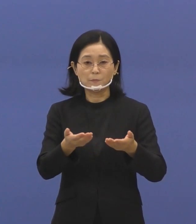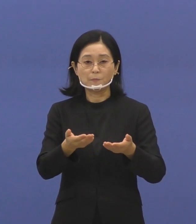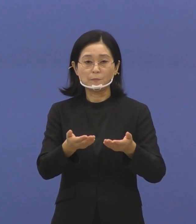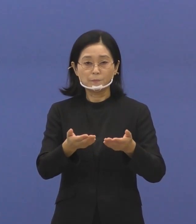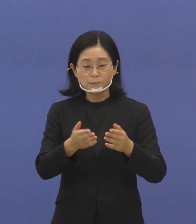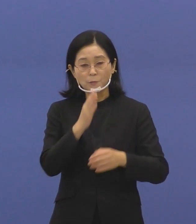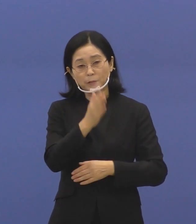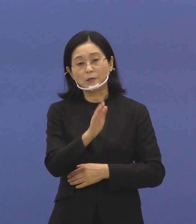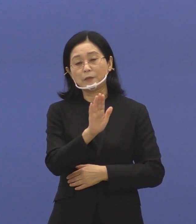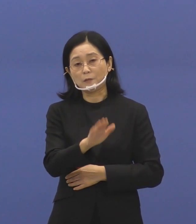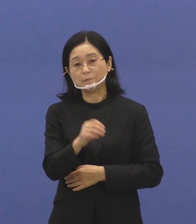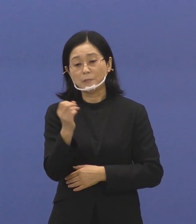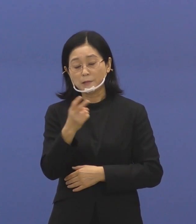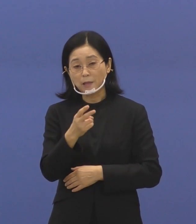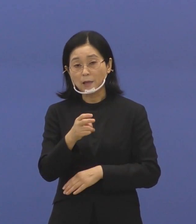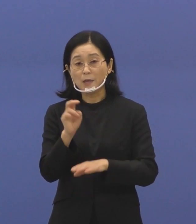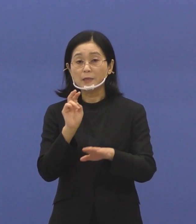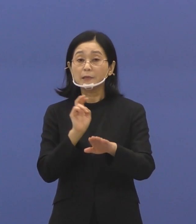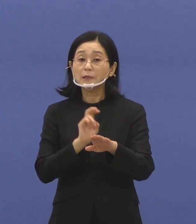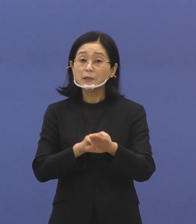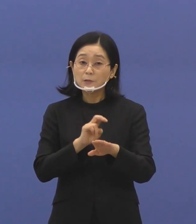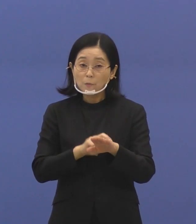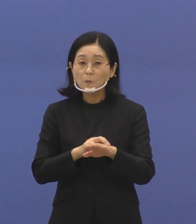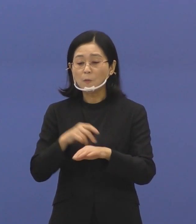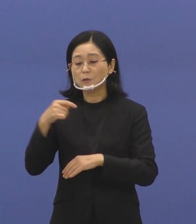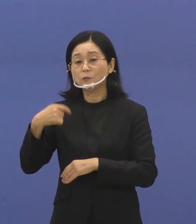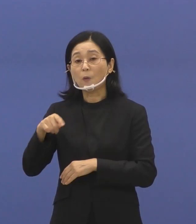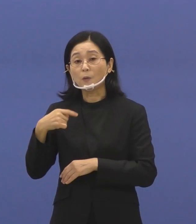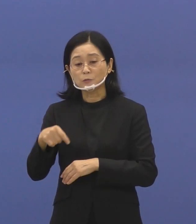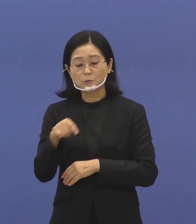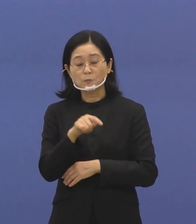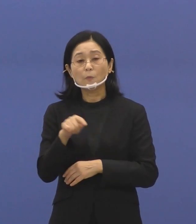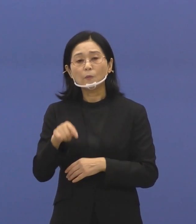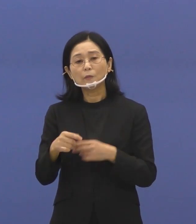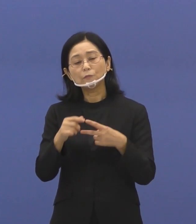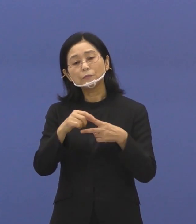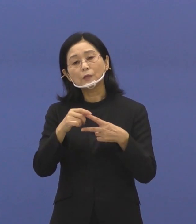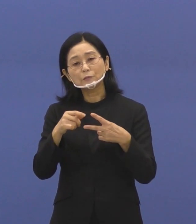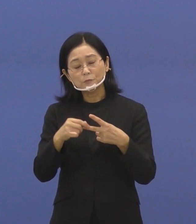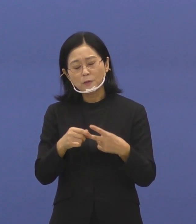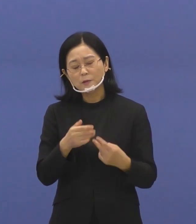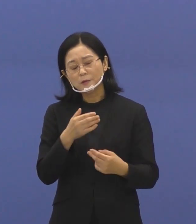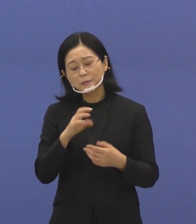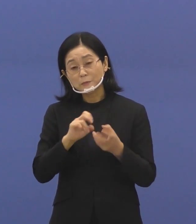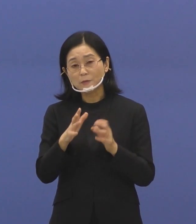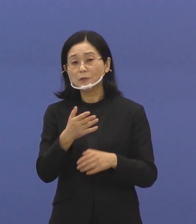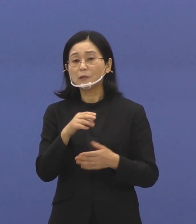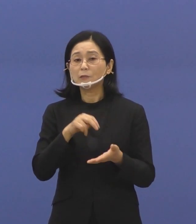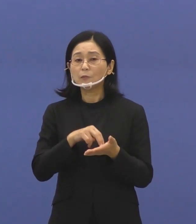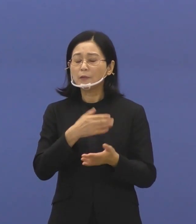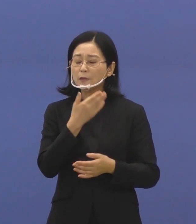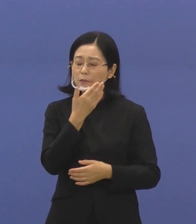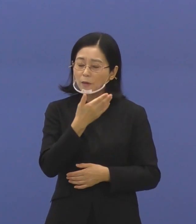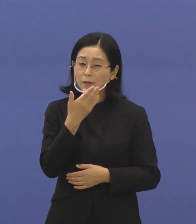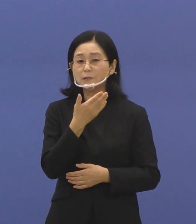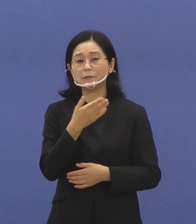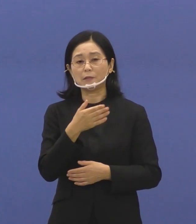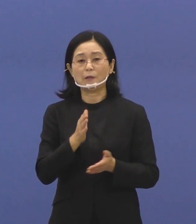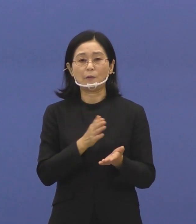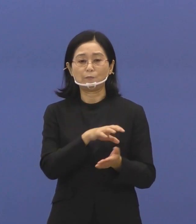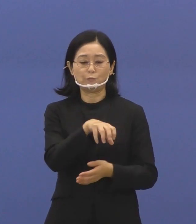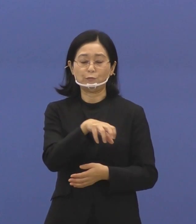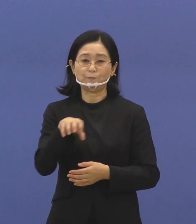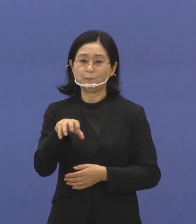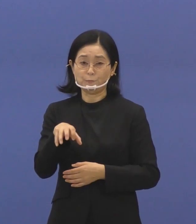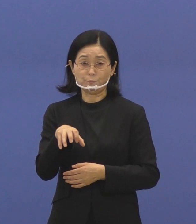療や教育といった分野は岩手にとってやはりこう大事な分野で、まあ、お金もか